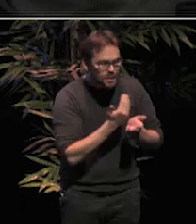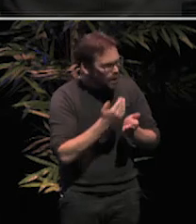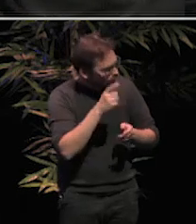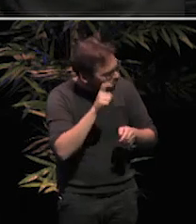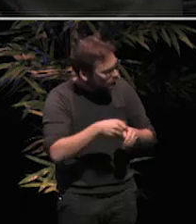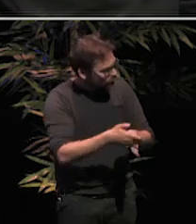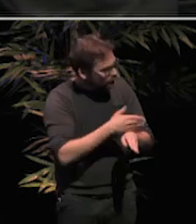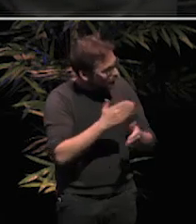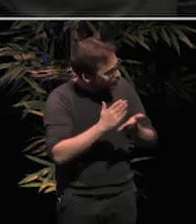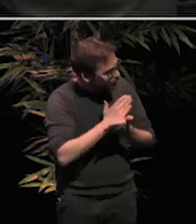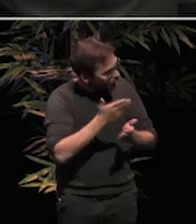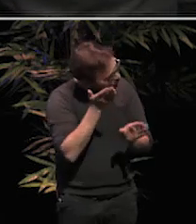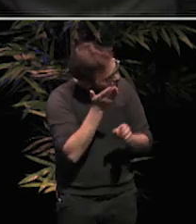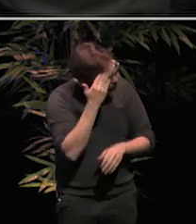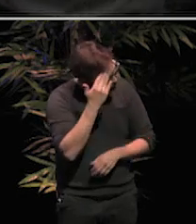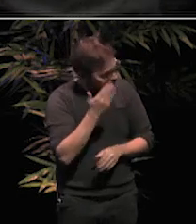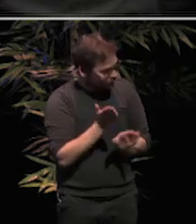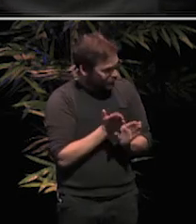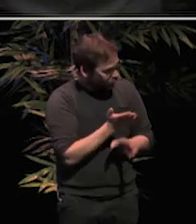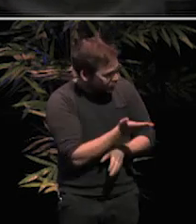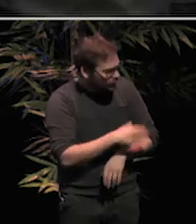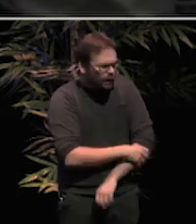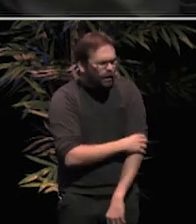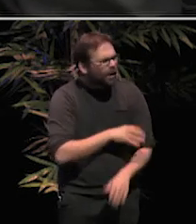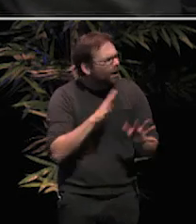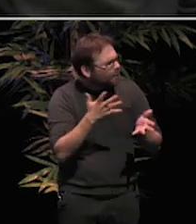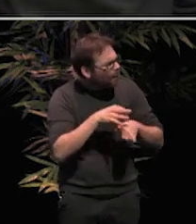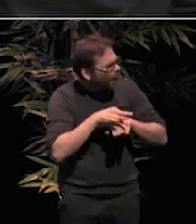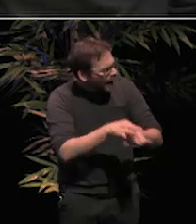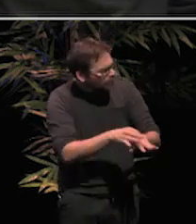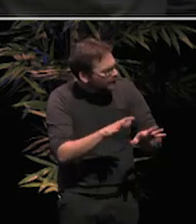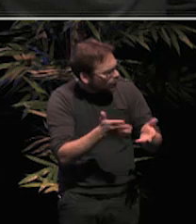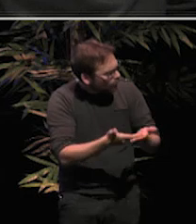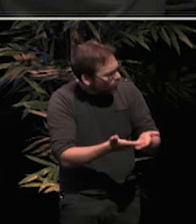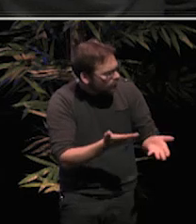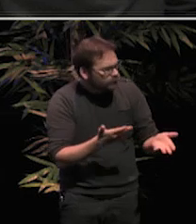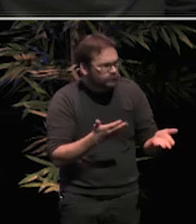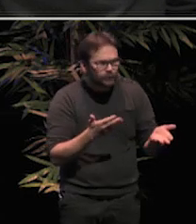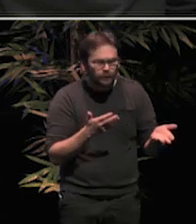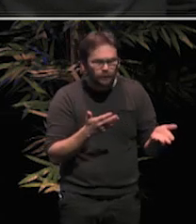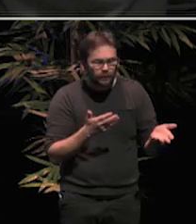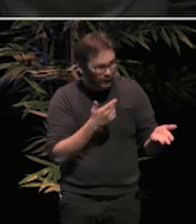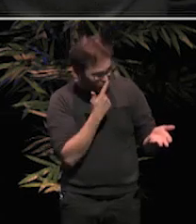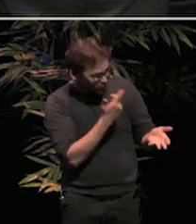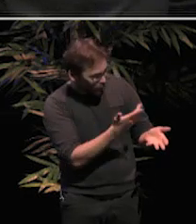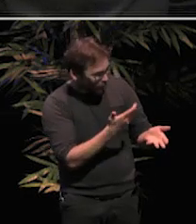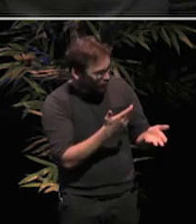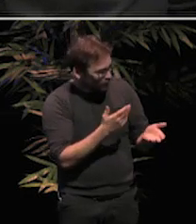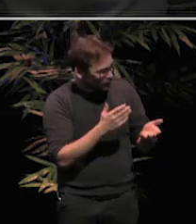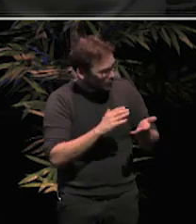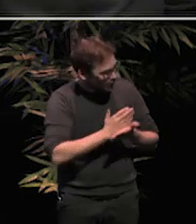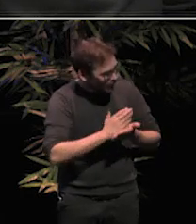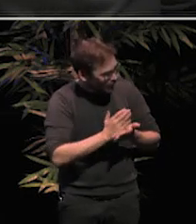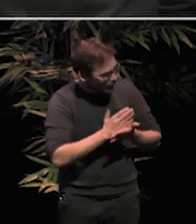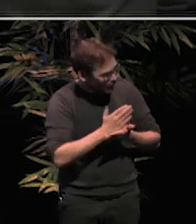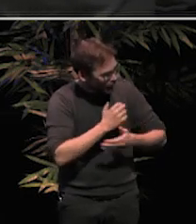aussi. Comment est-ce que tu es accompagné dans cette démarche? Est-ce que voilà, comment tu envisages cette